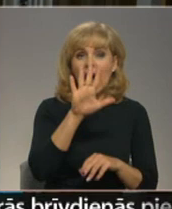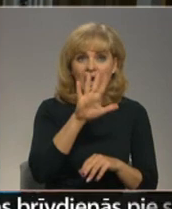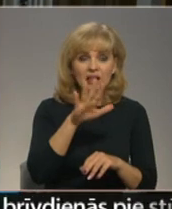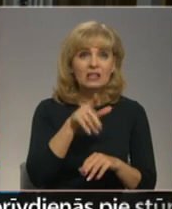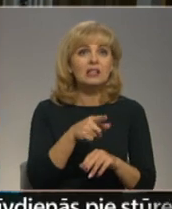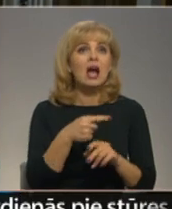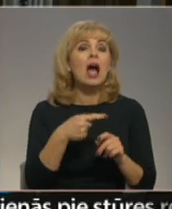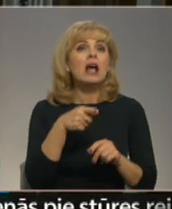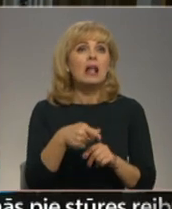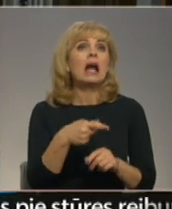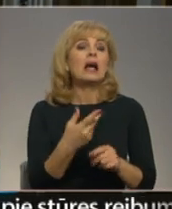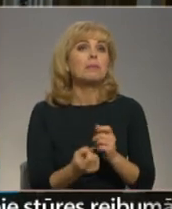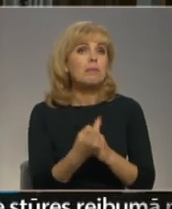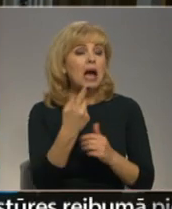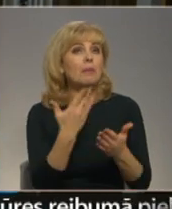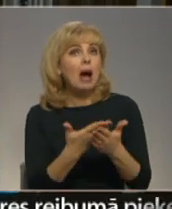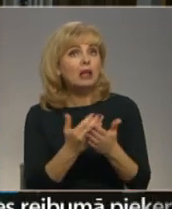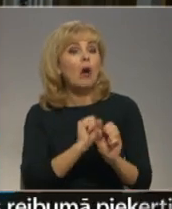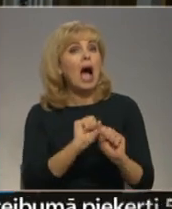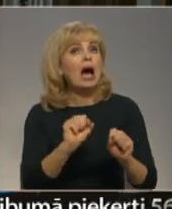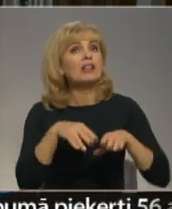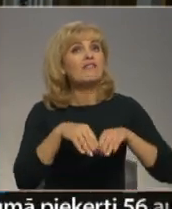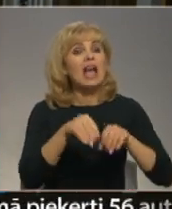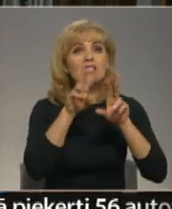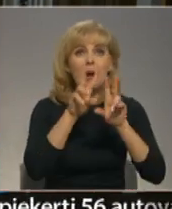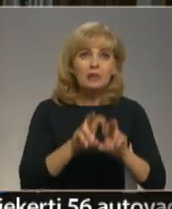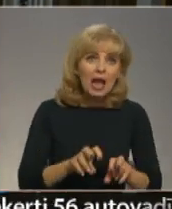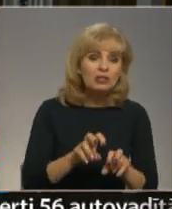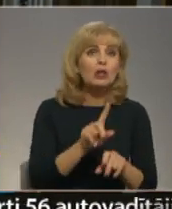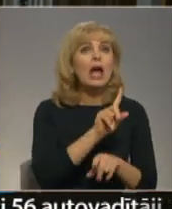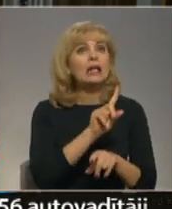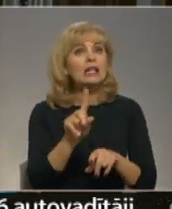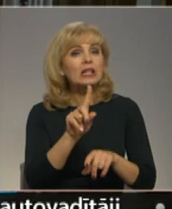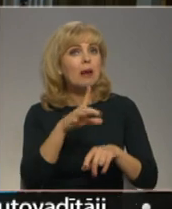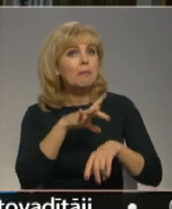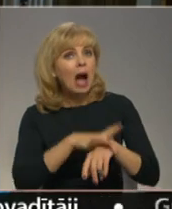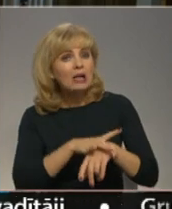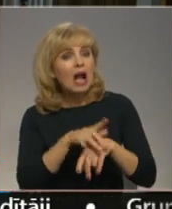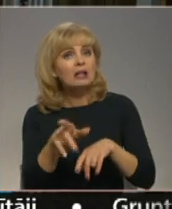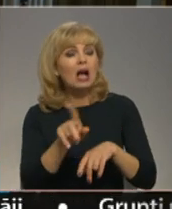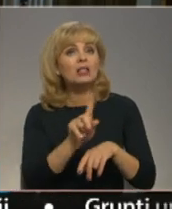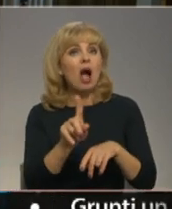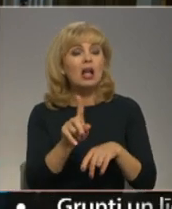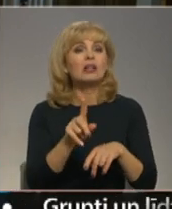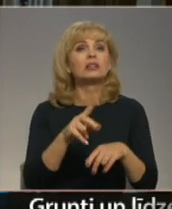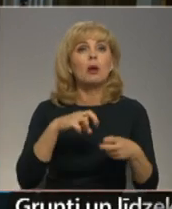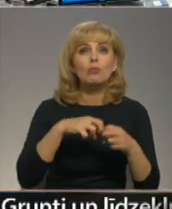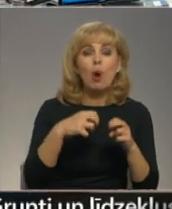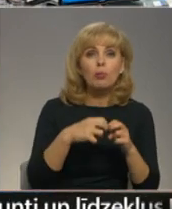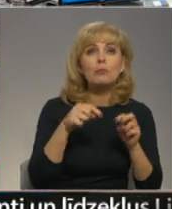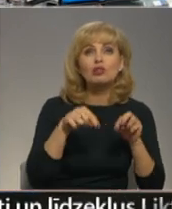izmeklējumais materiāls. Mēs radām ātros testus, lai uzreiz var pateikt, ir rezistentais patogēns paraugā vai nav. Un tas tiek radīts